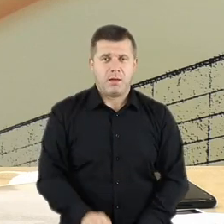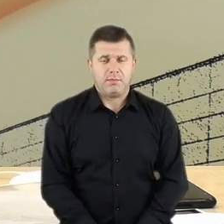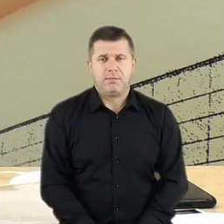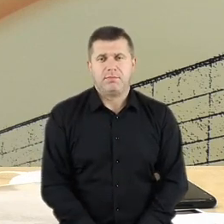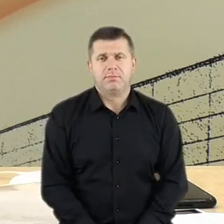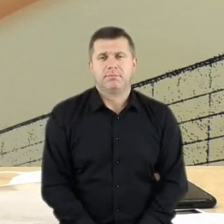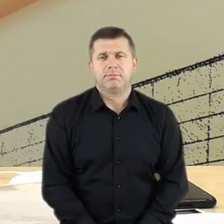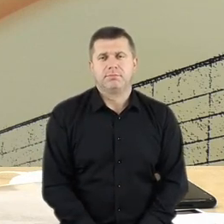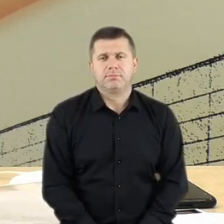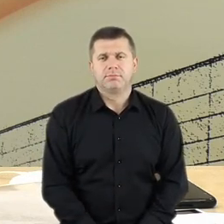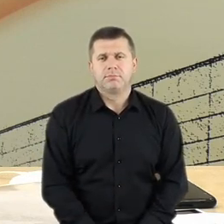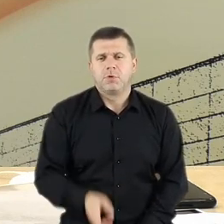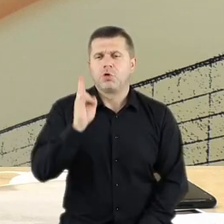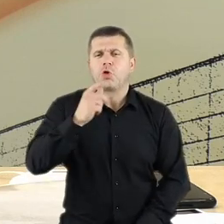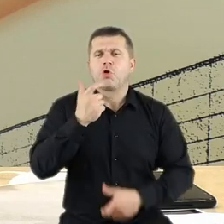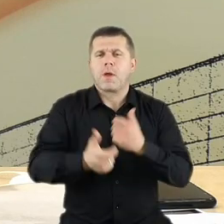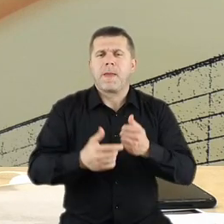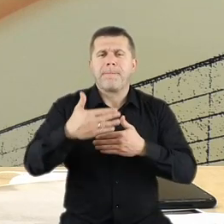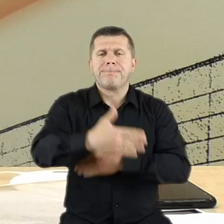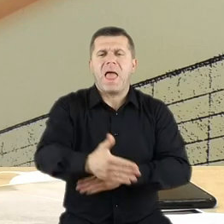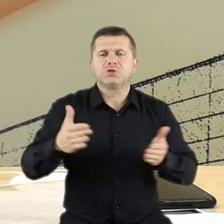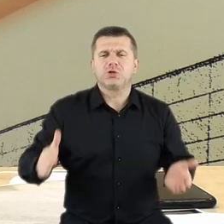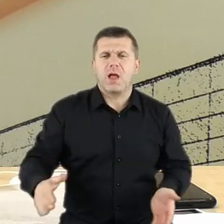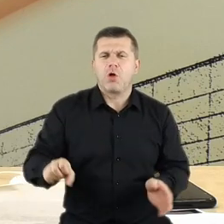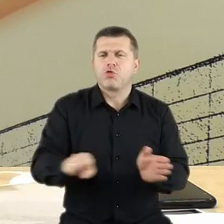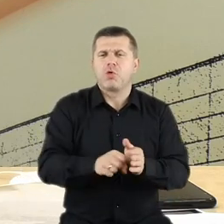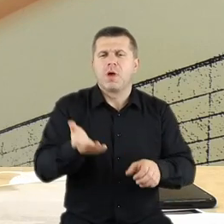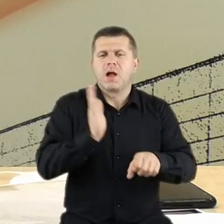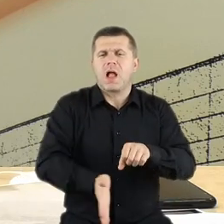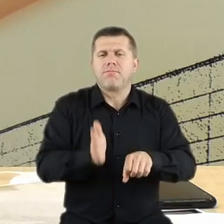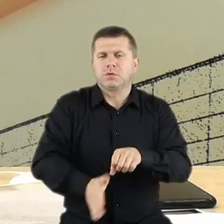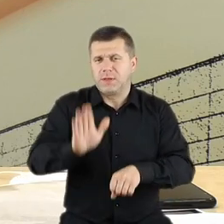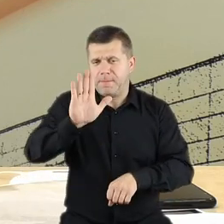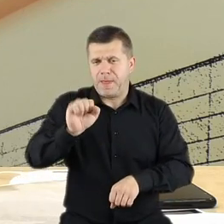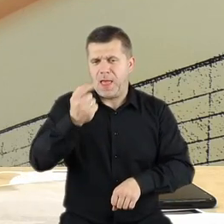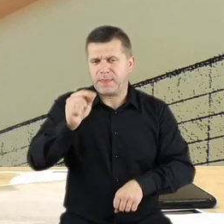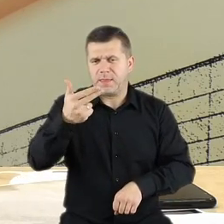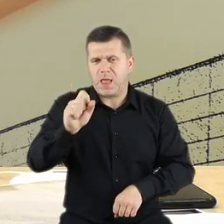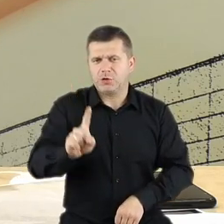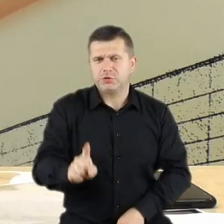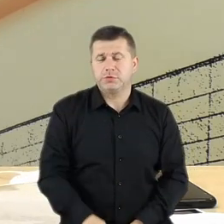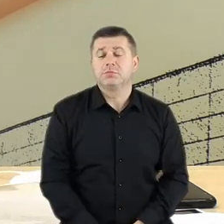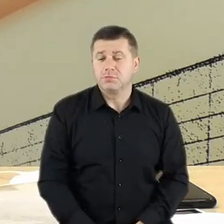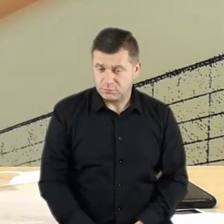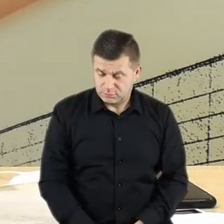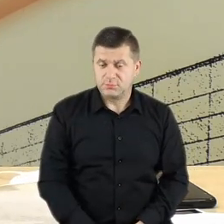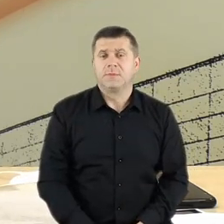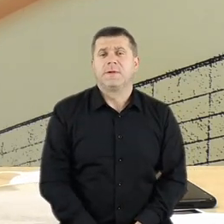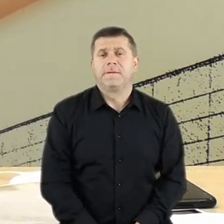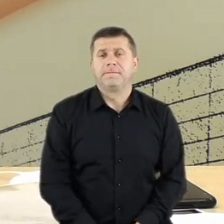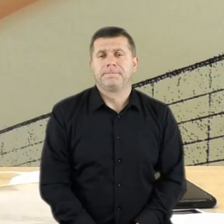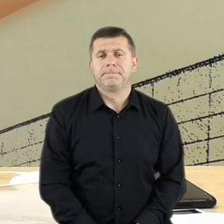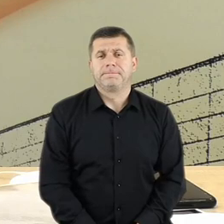tak a kto robił beczki do kapusty Bednarz No to egzamin